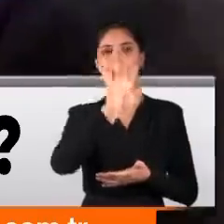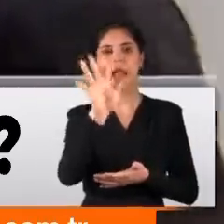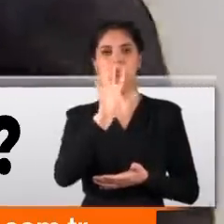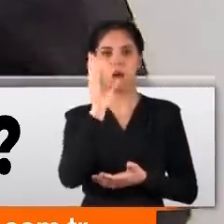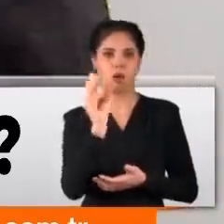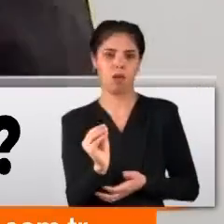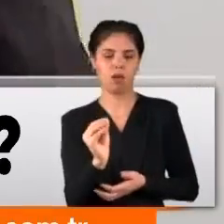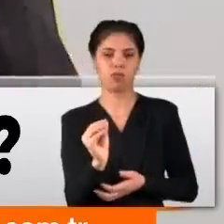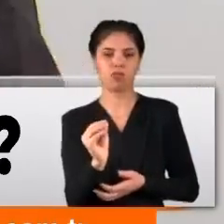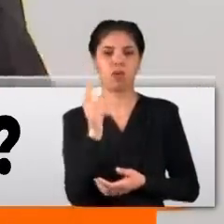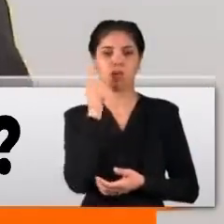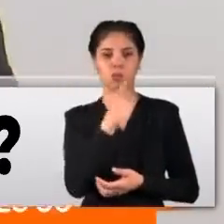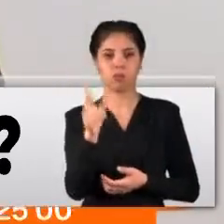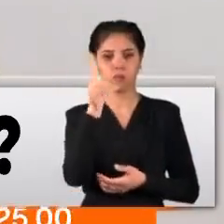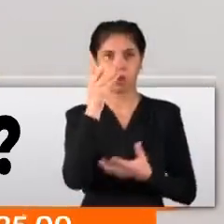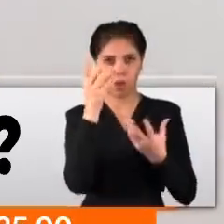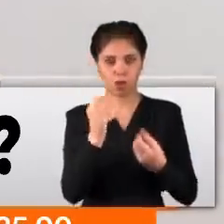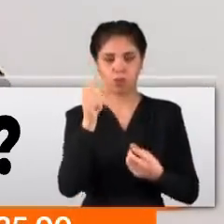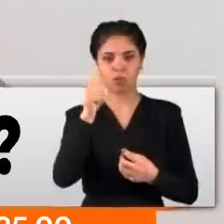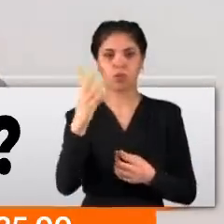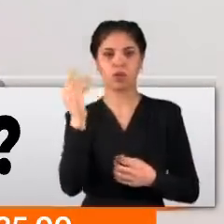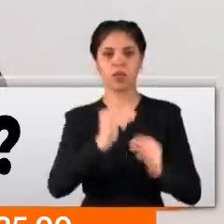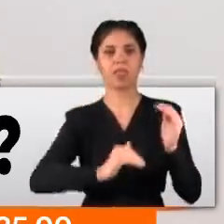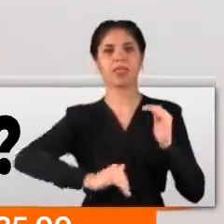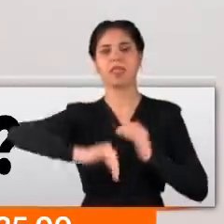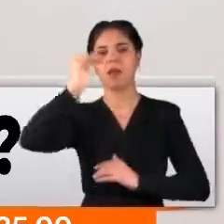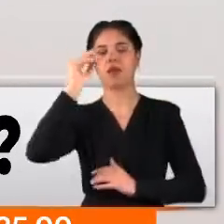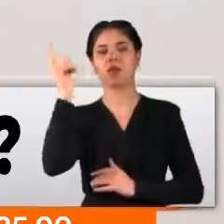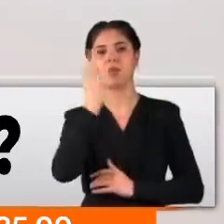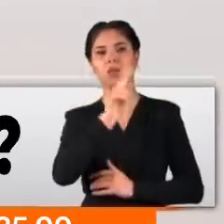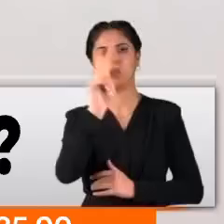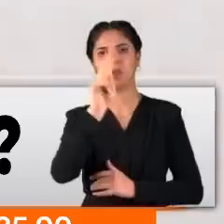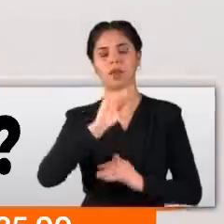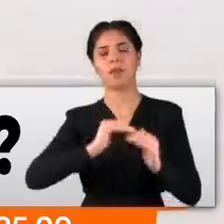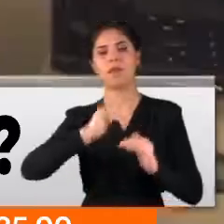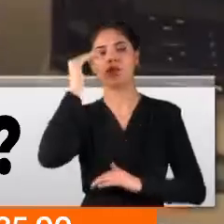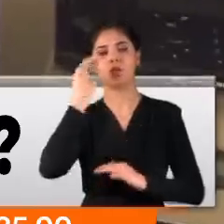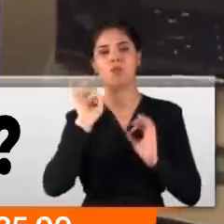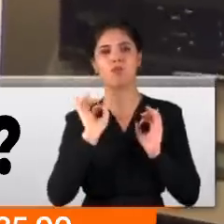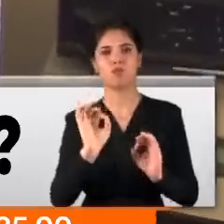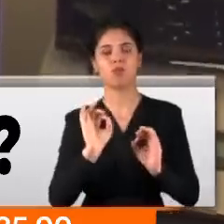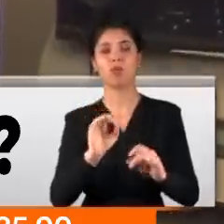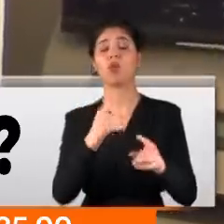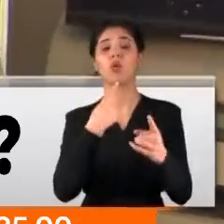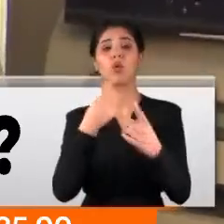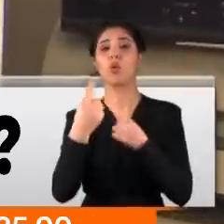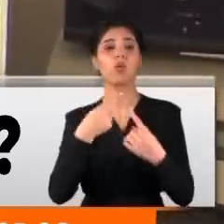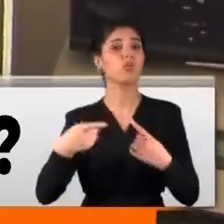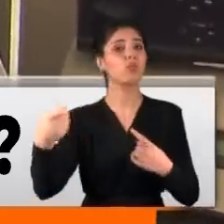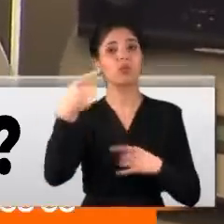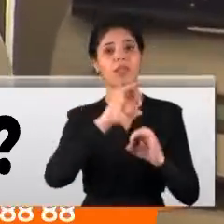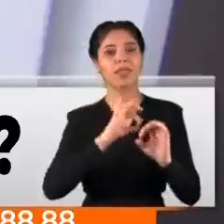olacak. Eğer bunlar olursa bu rakamın daha yukarıda %20'nin üzerinde belirlenmesi mümkün. Kulislerde konuşulan